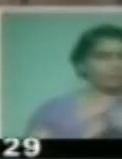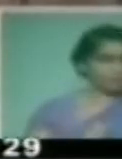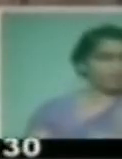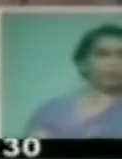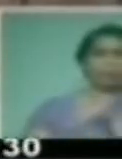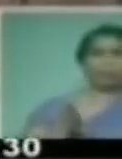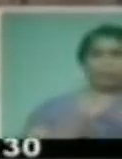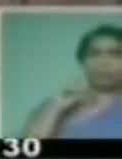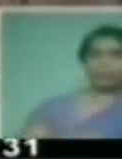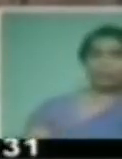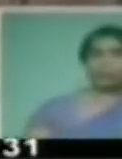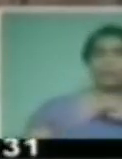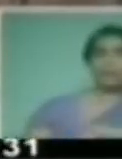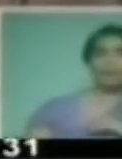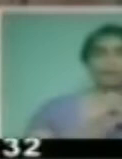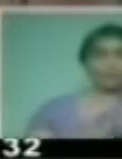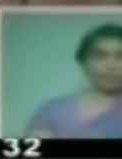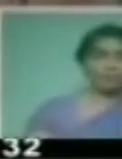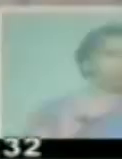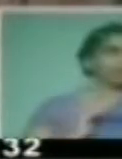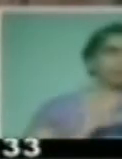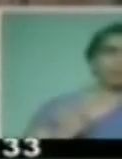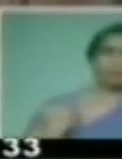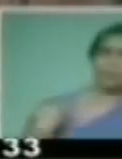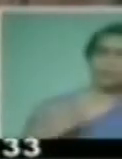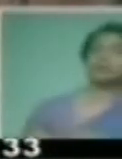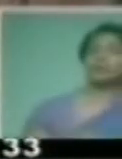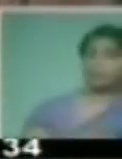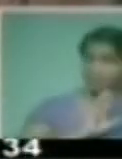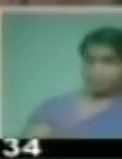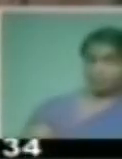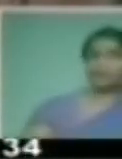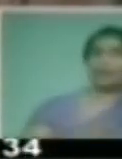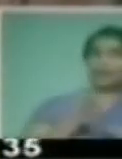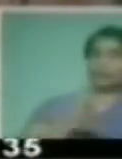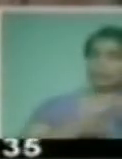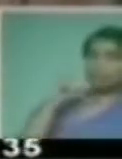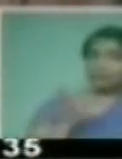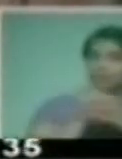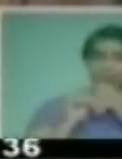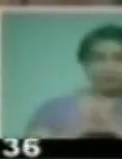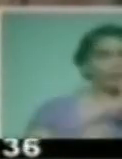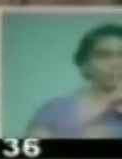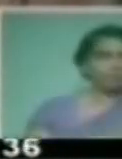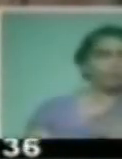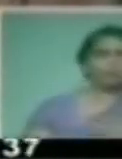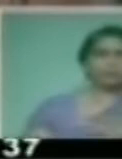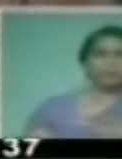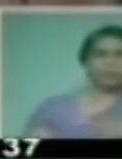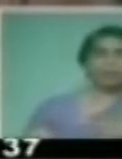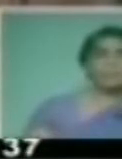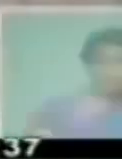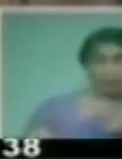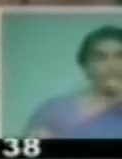அரசியல் கட்சி அல்லது தலைவரும் தீர்மானம் எடுக்க பின்வாங்கிய சூழலில் தான் நாட்டின் நலனை கருத்தில் கொண்டு தீர்மானத்தை எடுத்தேன். ஆபத்தான பாதையில்